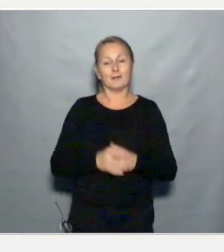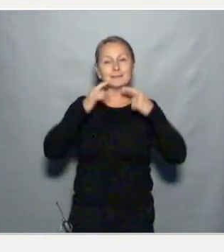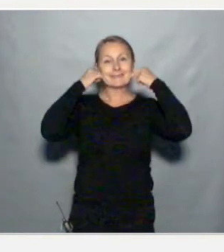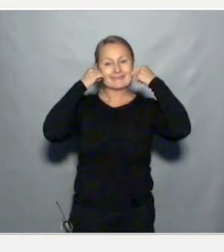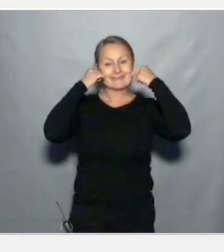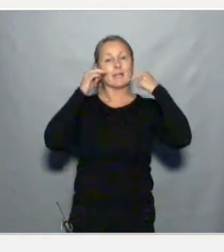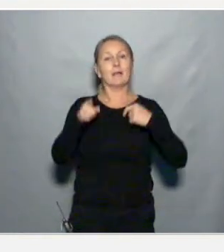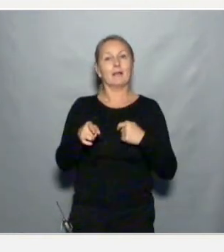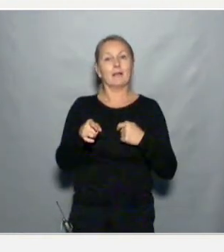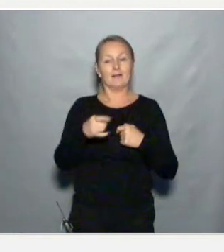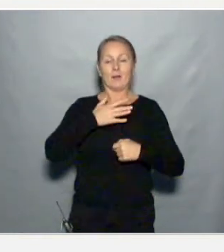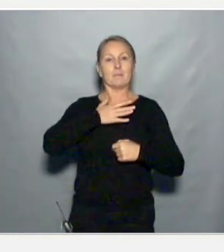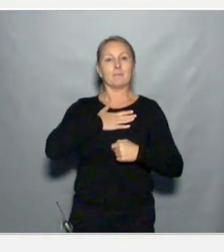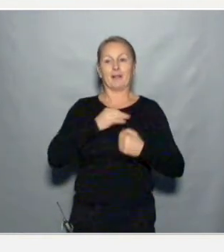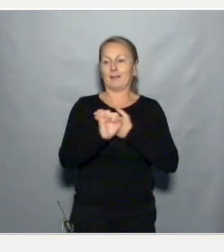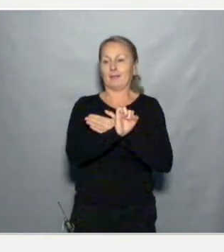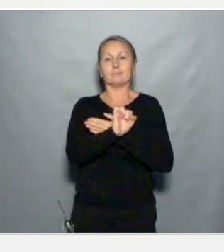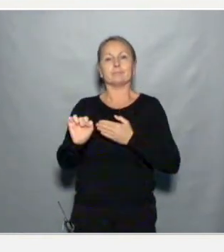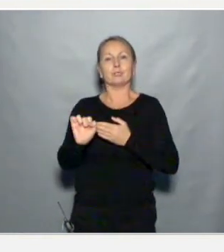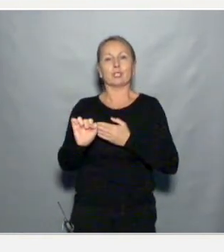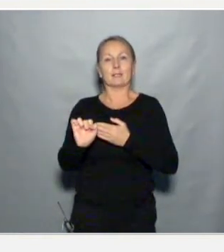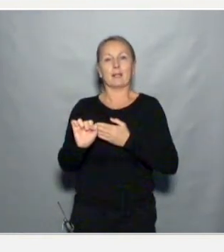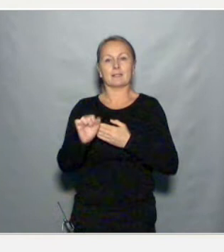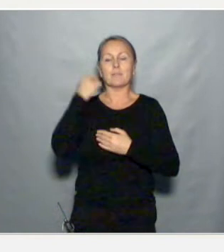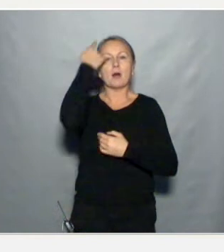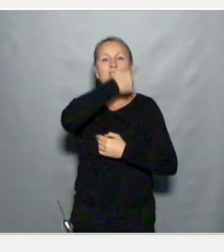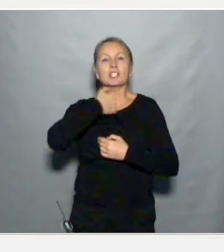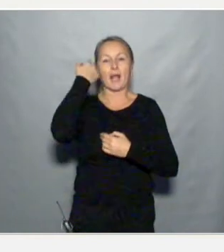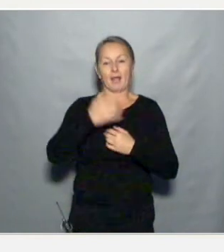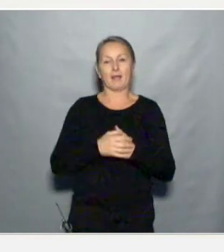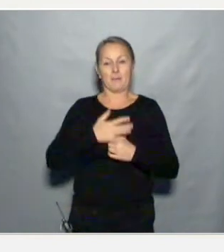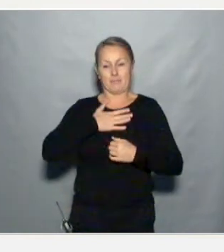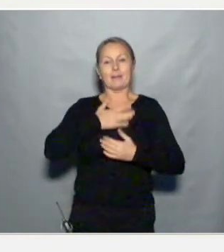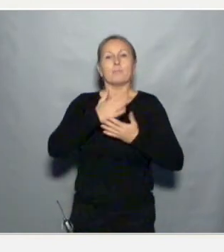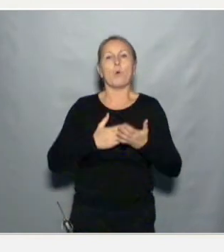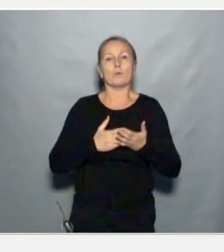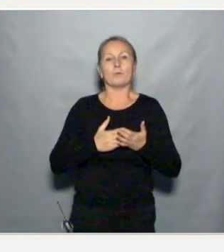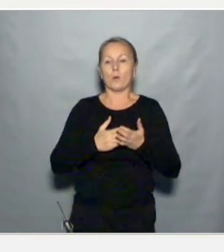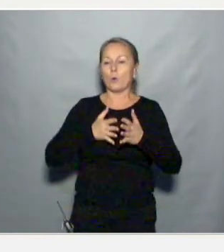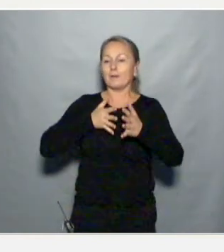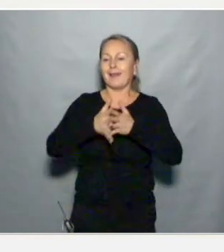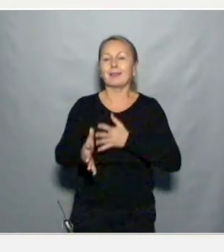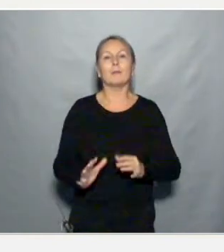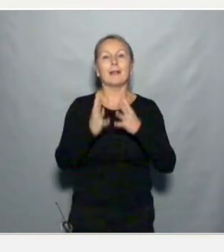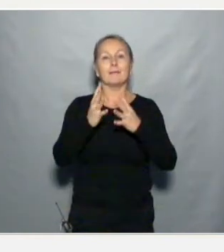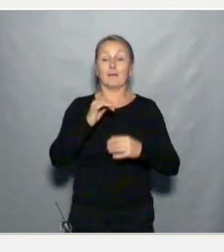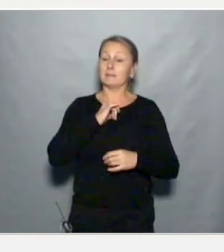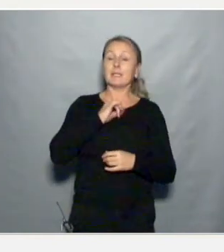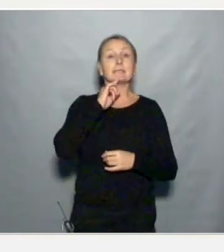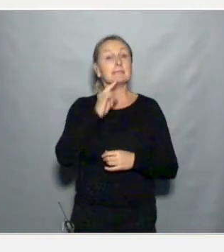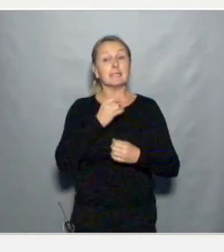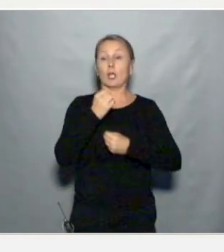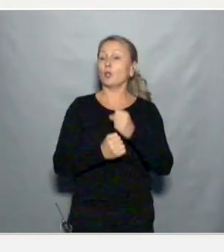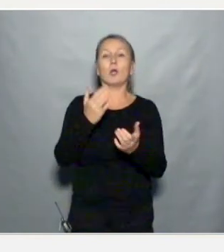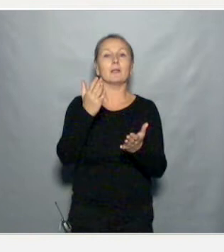leendet, det var min skyddsmask. Det blev mitt sätt att ta mig genom livet. För att om man inte säger eller